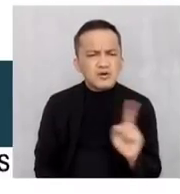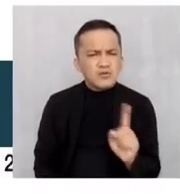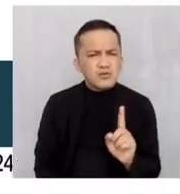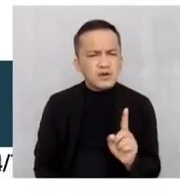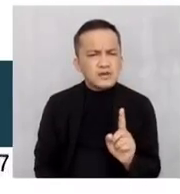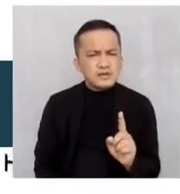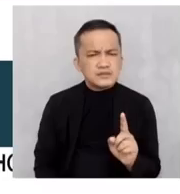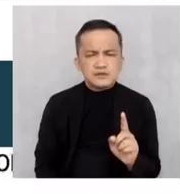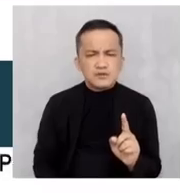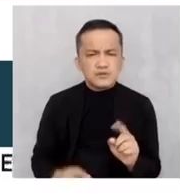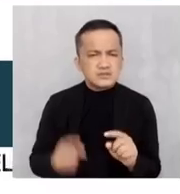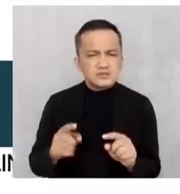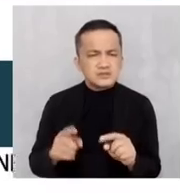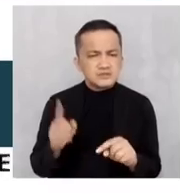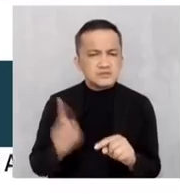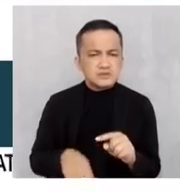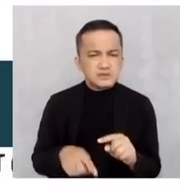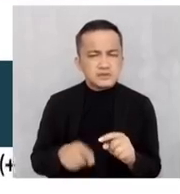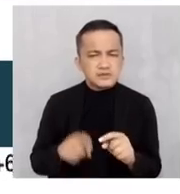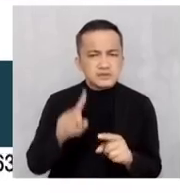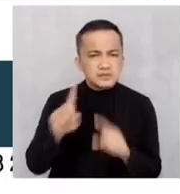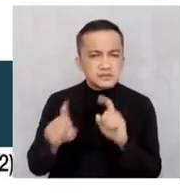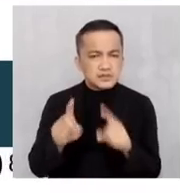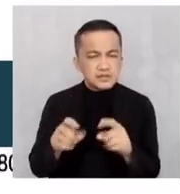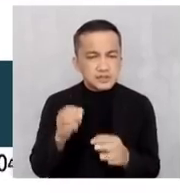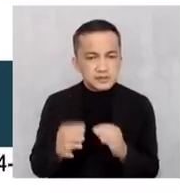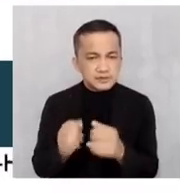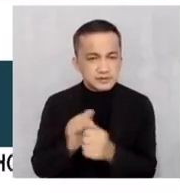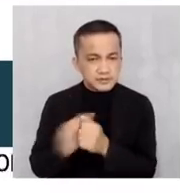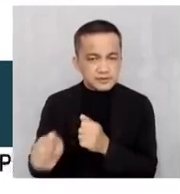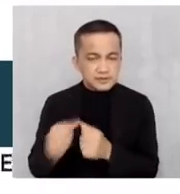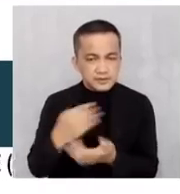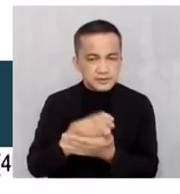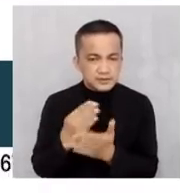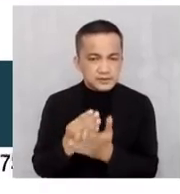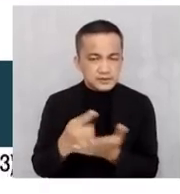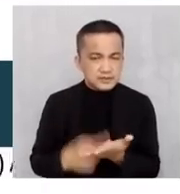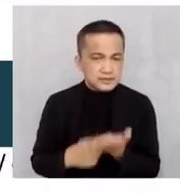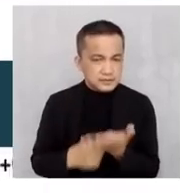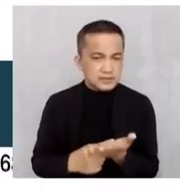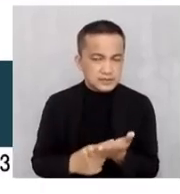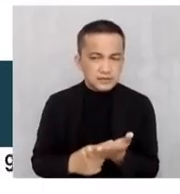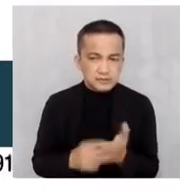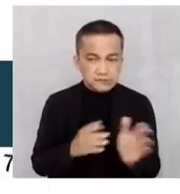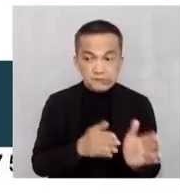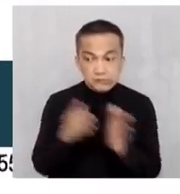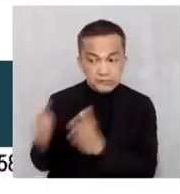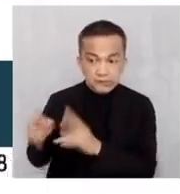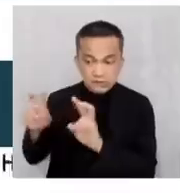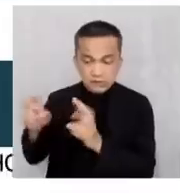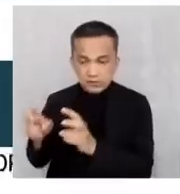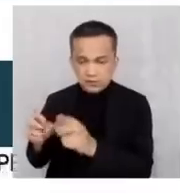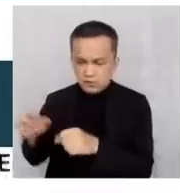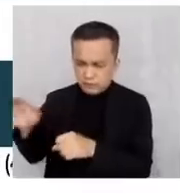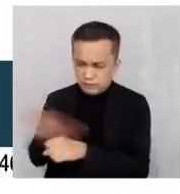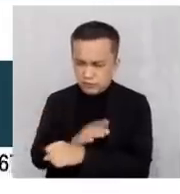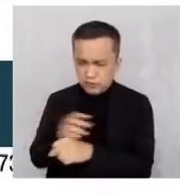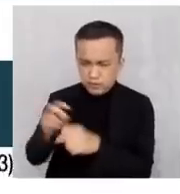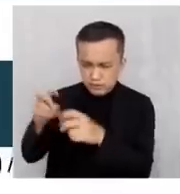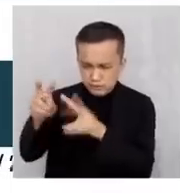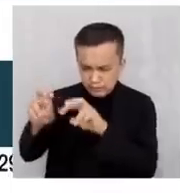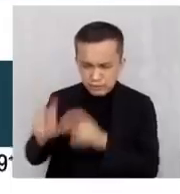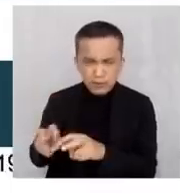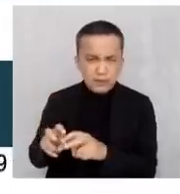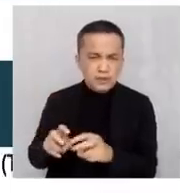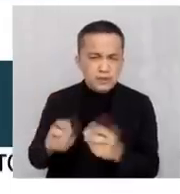niya pwedeng maitanong kapag idinaan ito sa budget deliberations as opposed to conducting a full-blown inquiry into this,